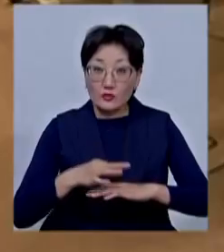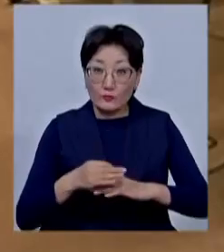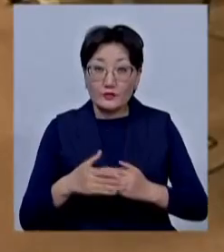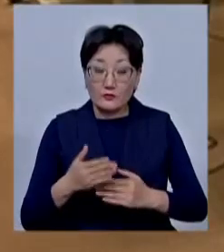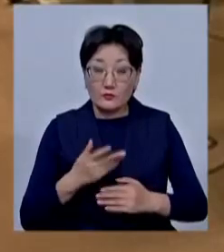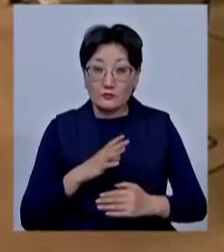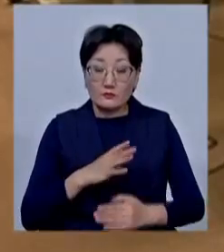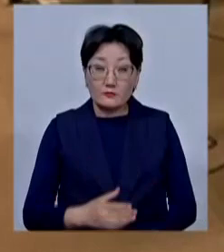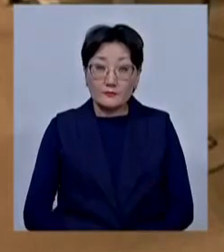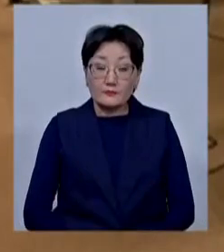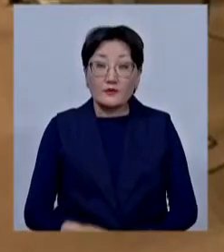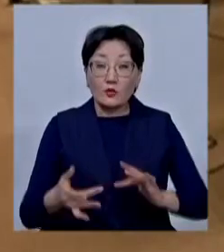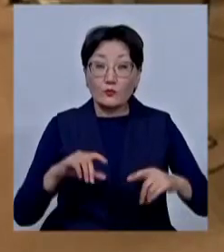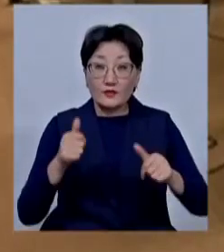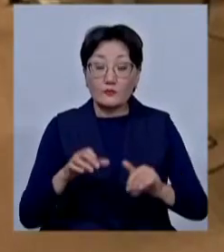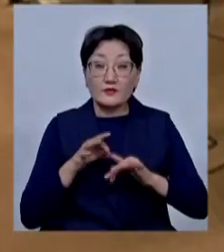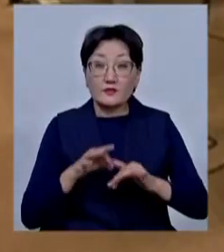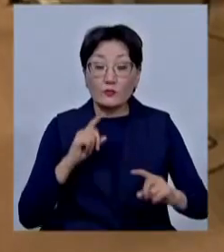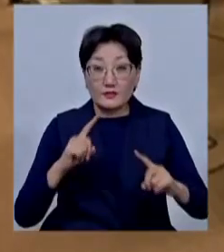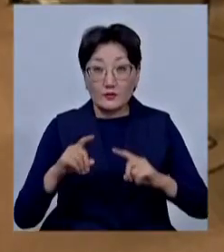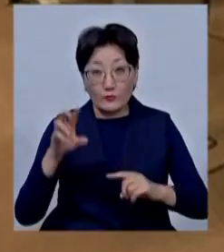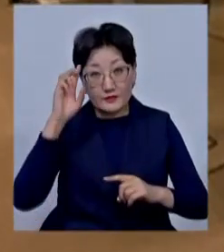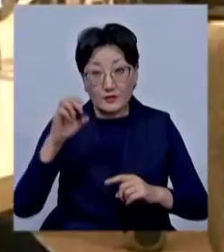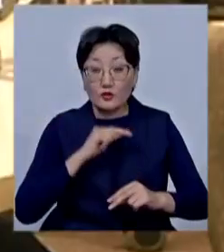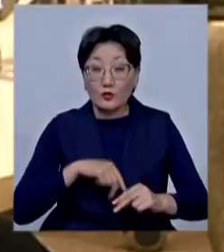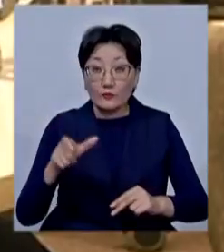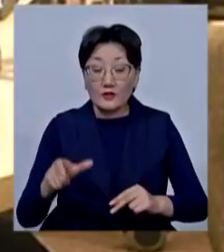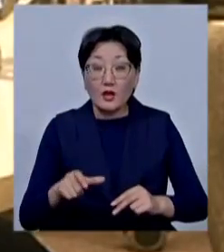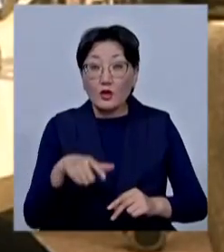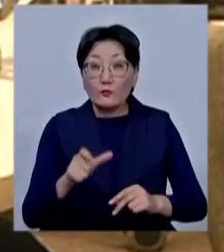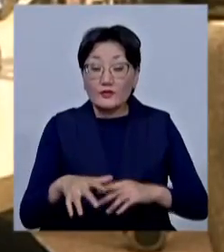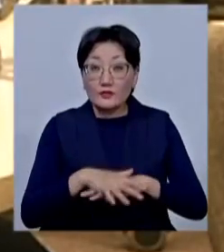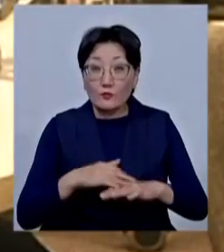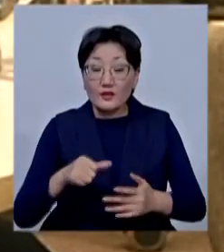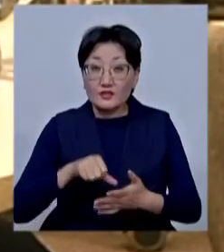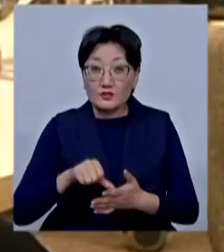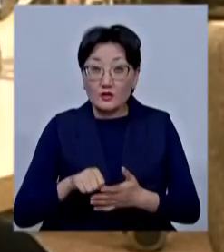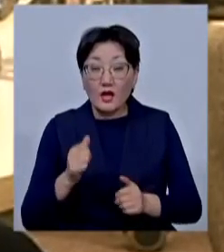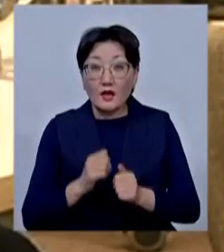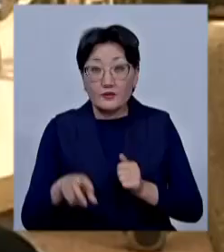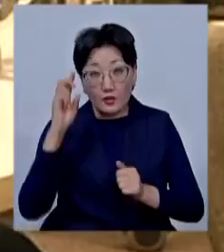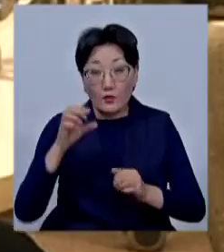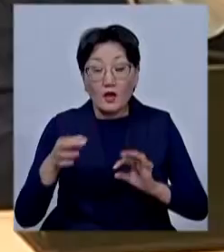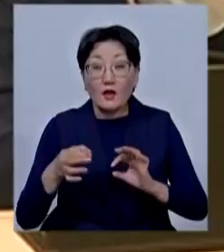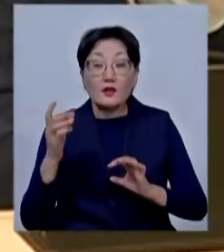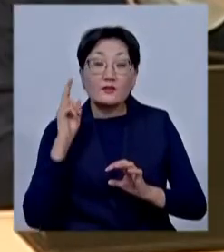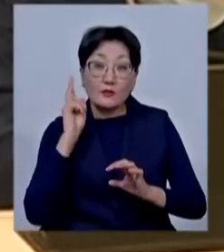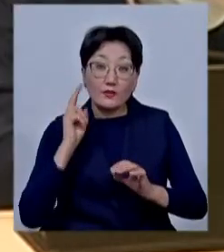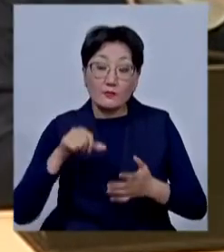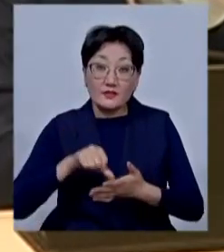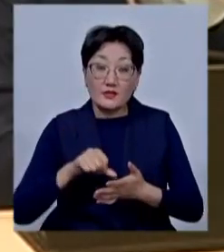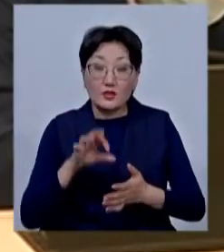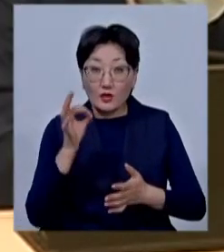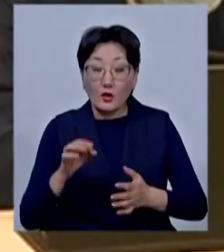тартылды. Онлайн форматта өткен жиынға мемлекеттік қызметкерлер, азаматтық қоғам өкілдері мен әр елдің дипломаттары қатысты. Сондай-ақ